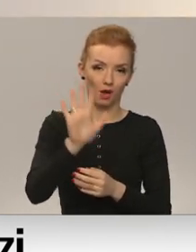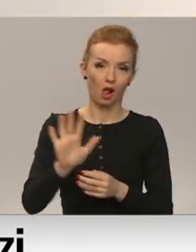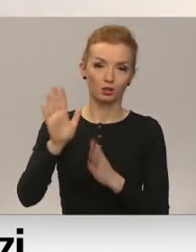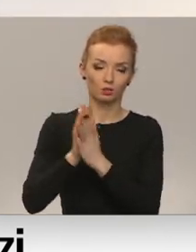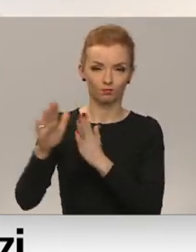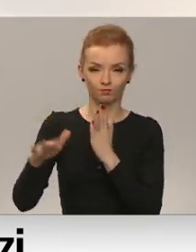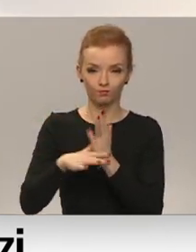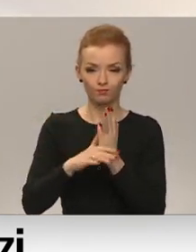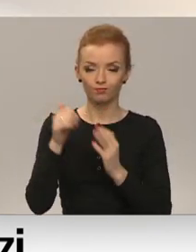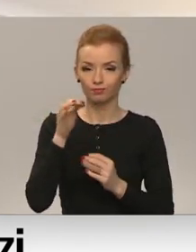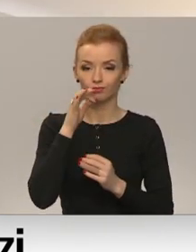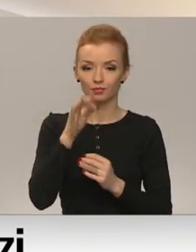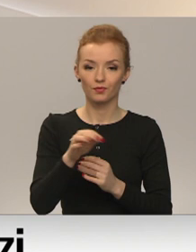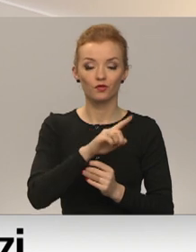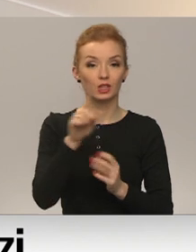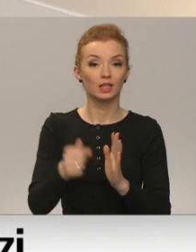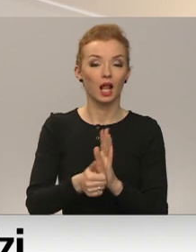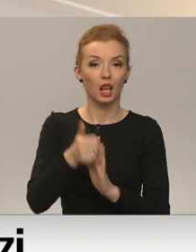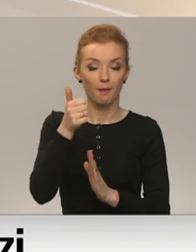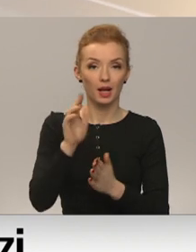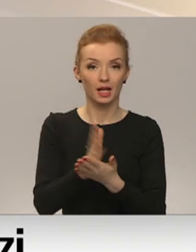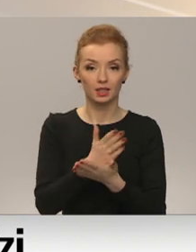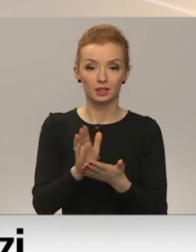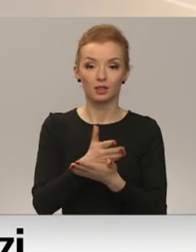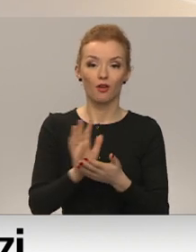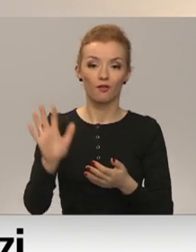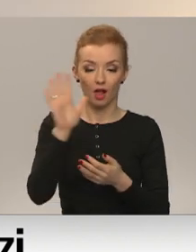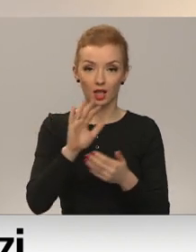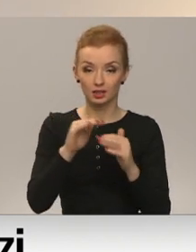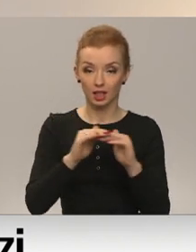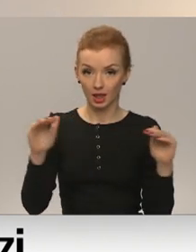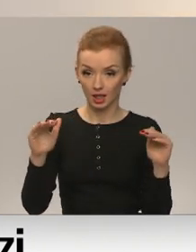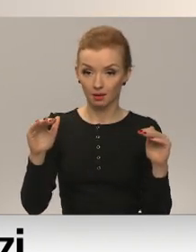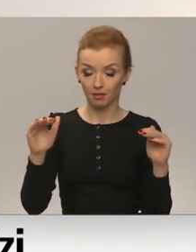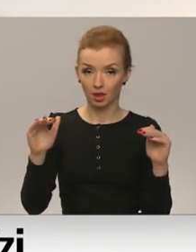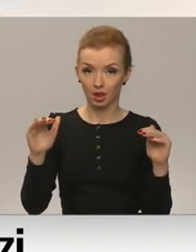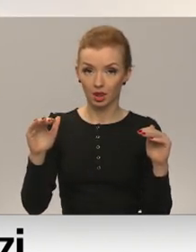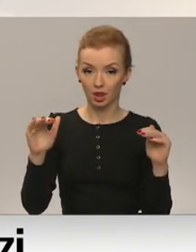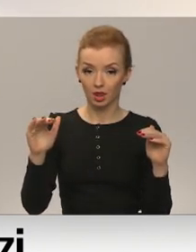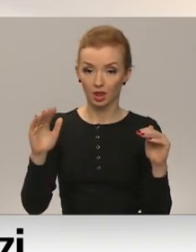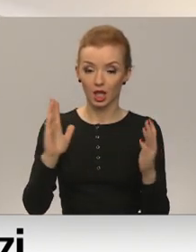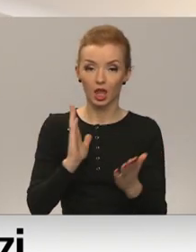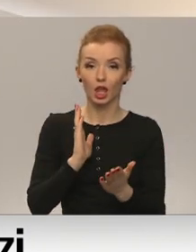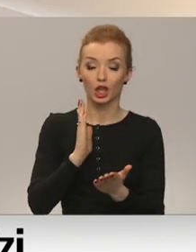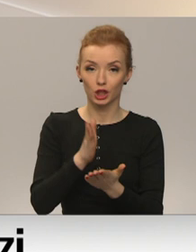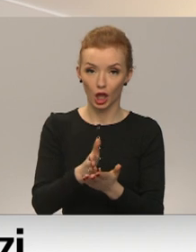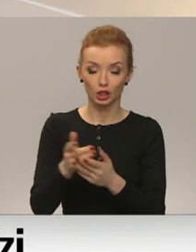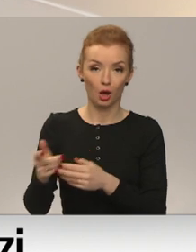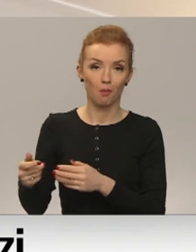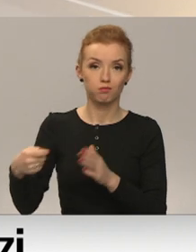Tā labākie risinājumi valsts līmenī šobrīd būtu tiešie piegādes